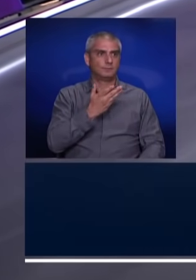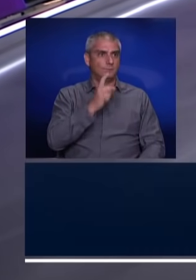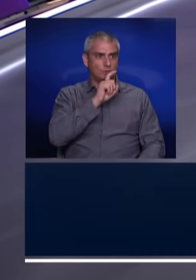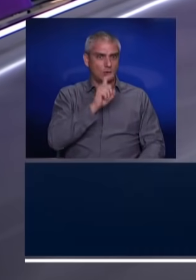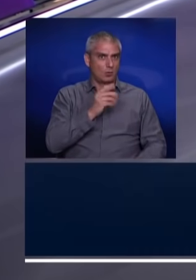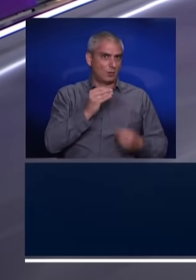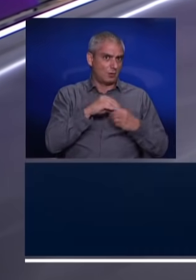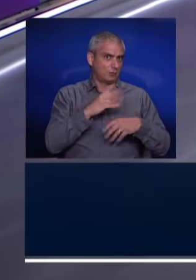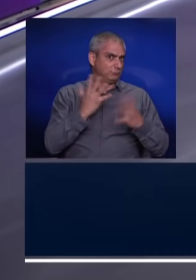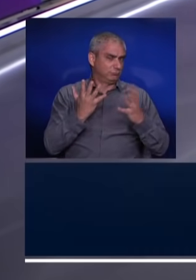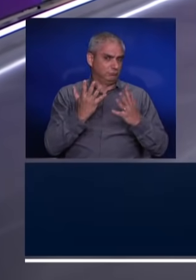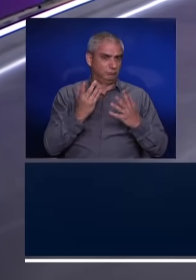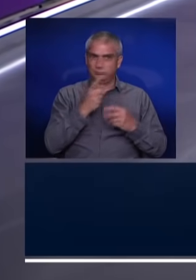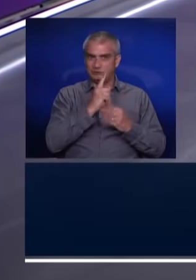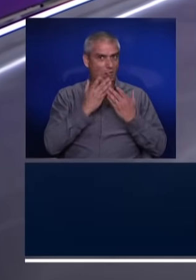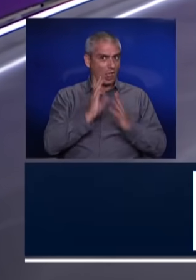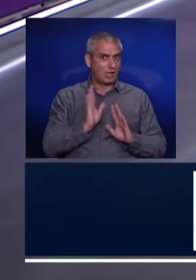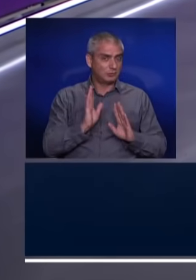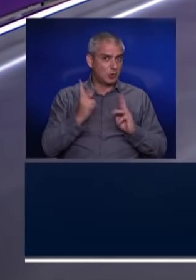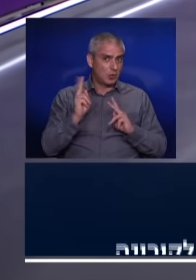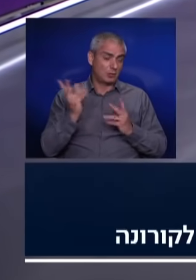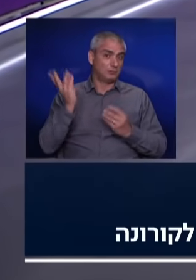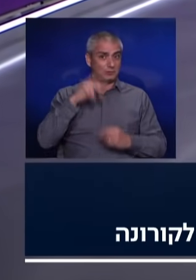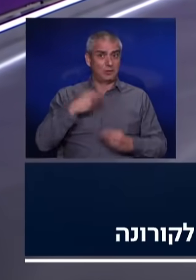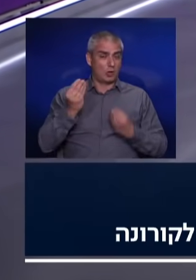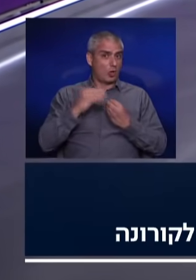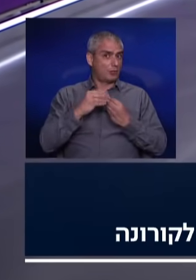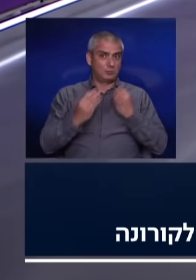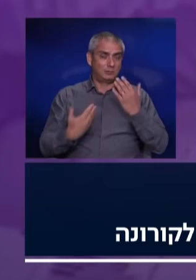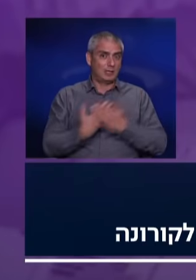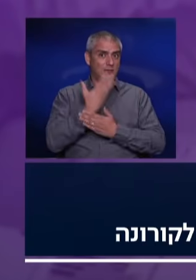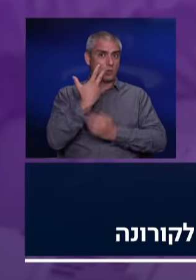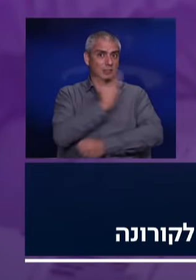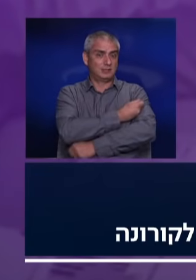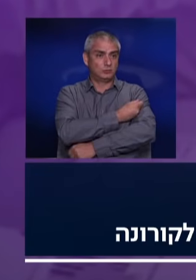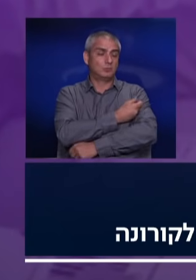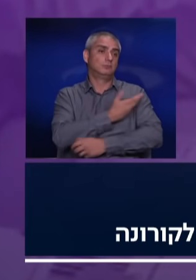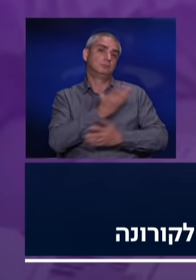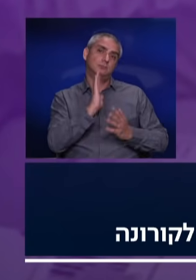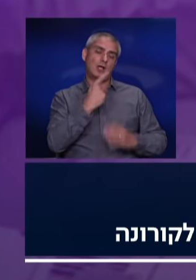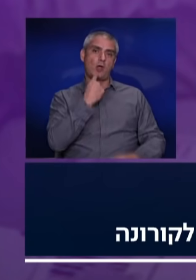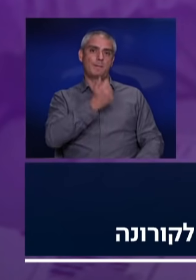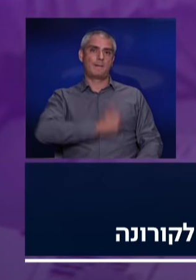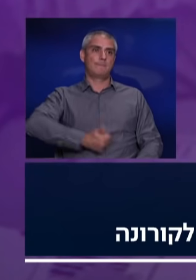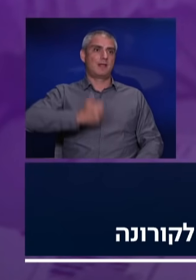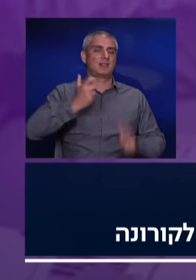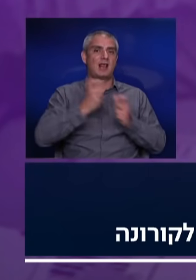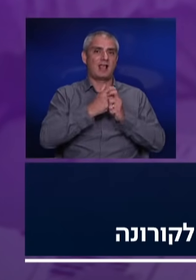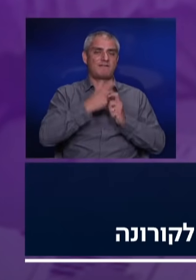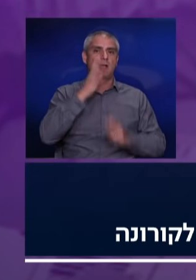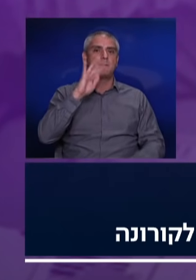שבעוד זמן לא רב, גם זה לא יעזור יותר, נצטרך לראות פה איזשהו עדכון של החיסון. כך לפחות טוען מנכ״ל חברת